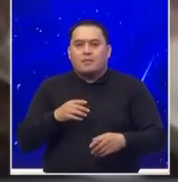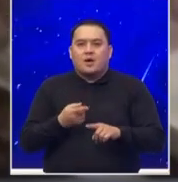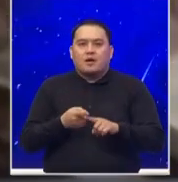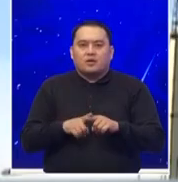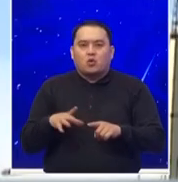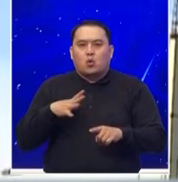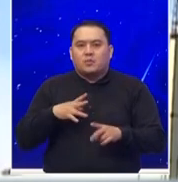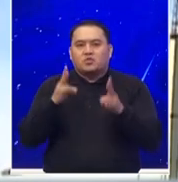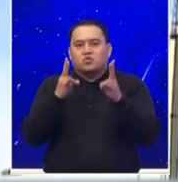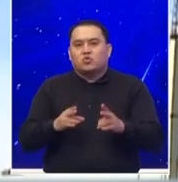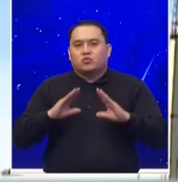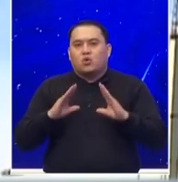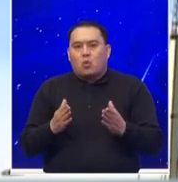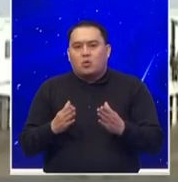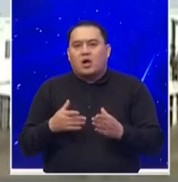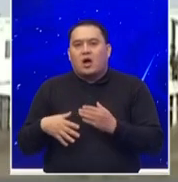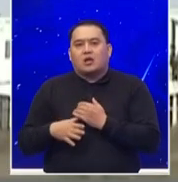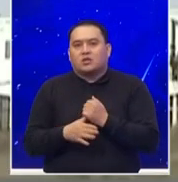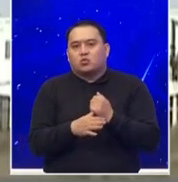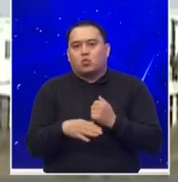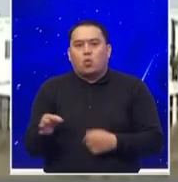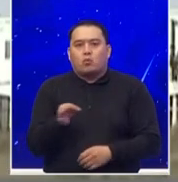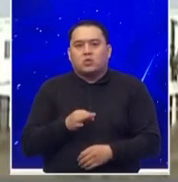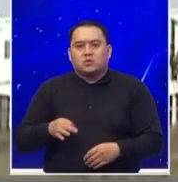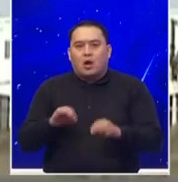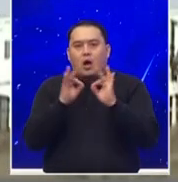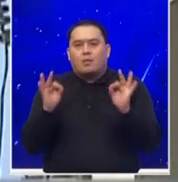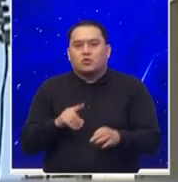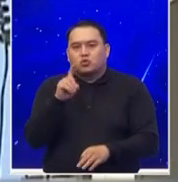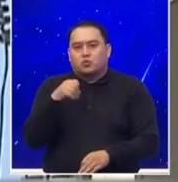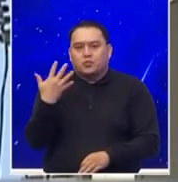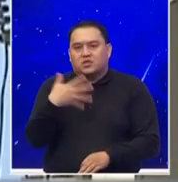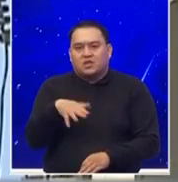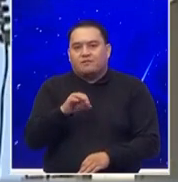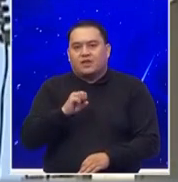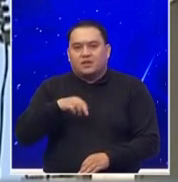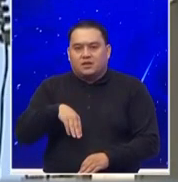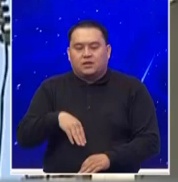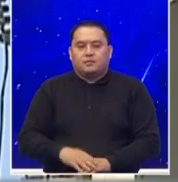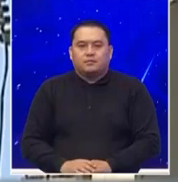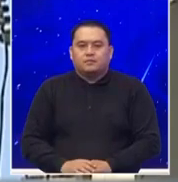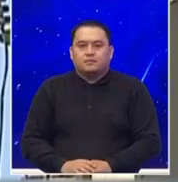маяком производится переток в Атраускую область в объеме 150 мегаватт.